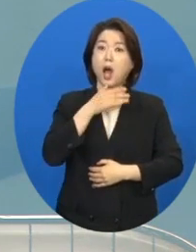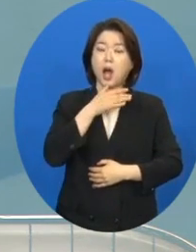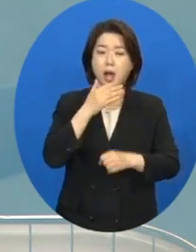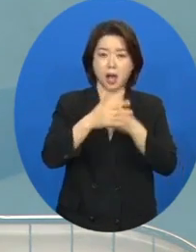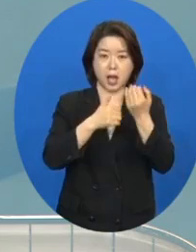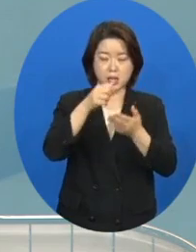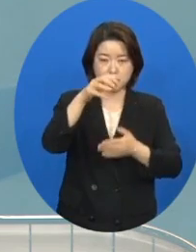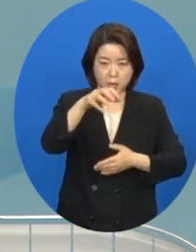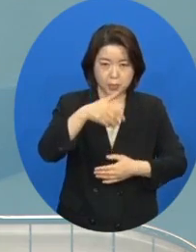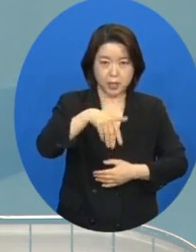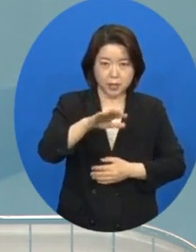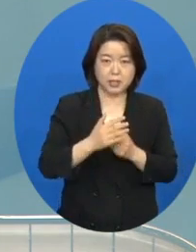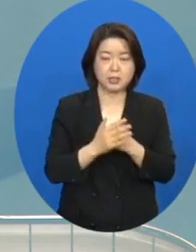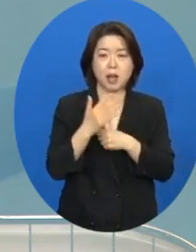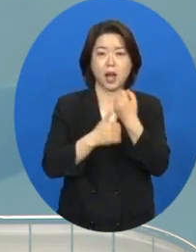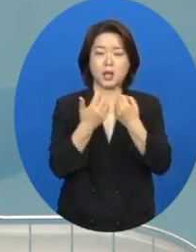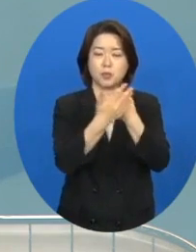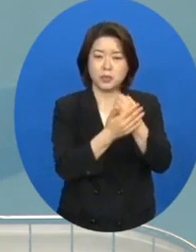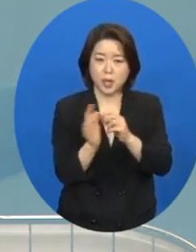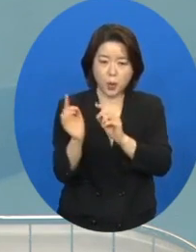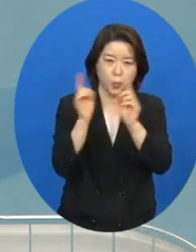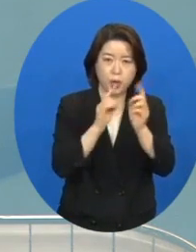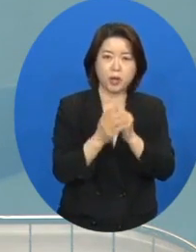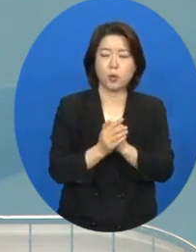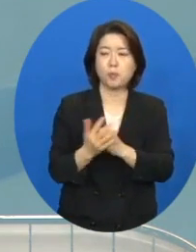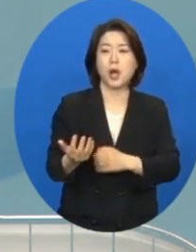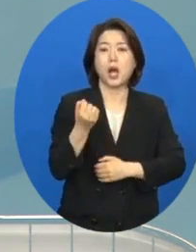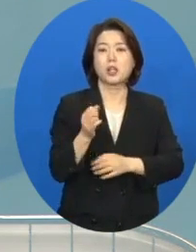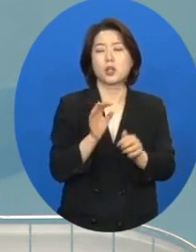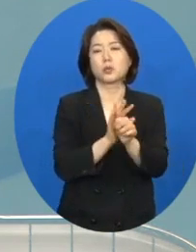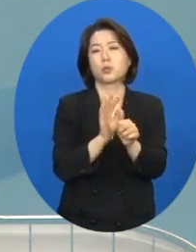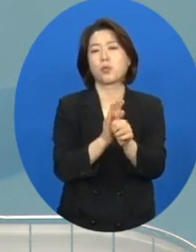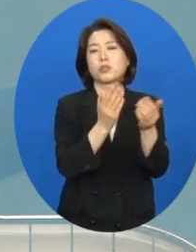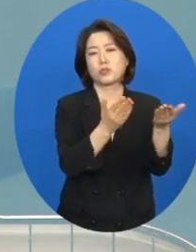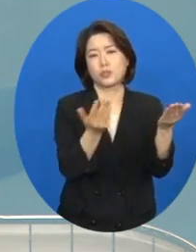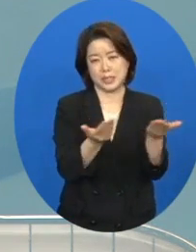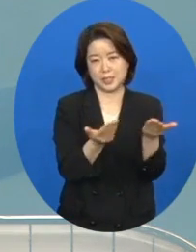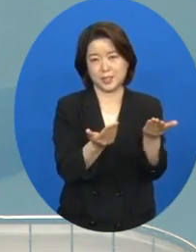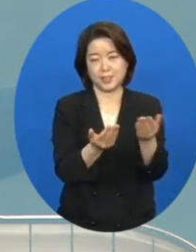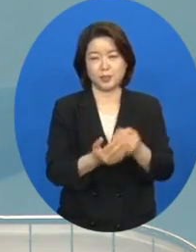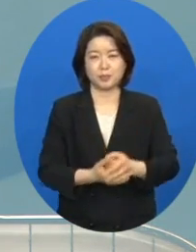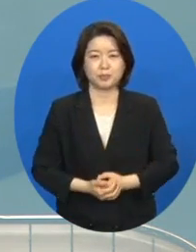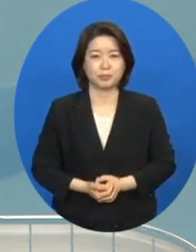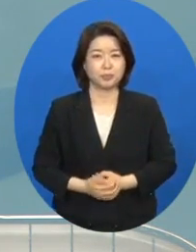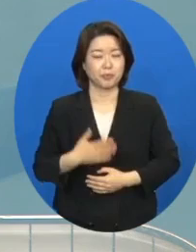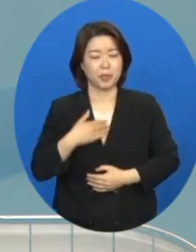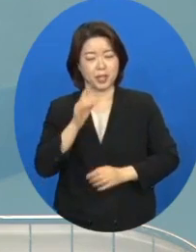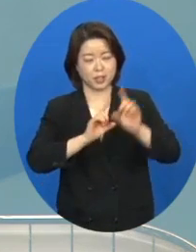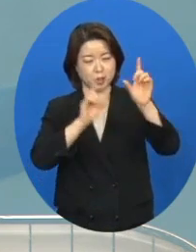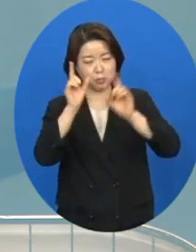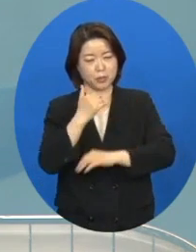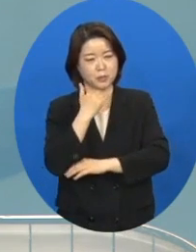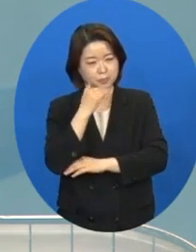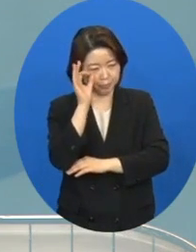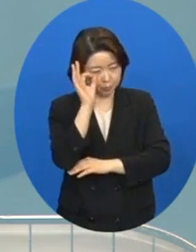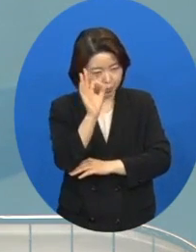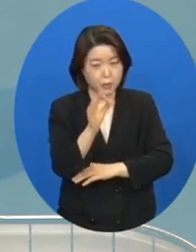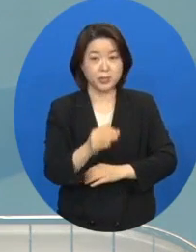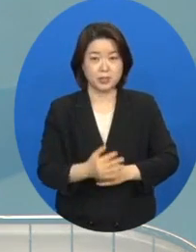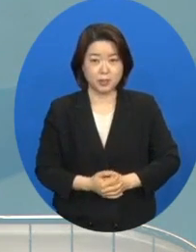나가서 하나님과의 은혜의 회복을 얻도록 도와주는 일이었어요. 제가 그 모습을